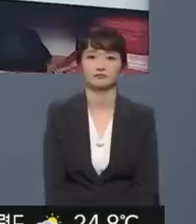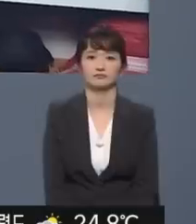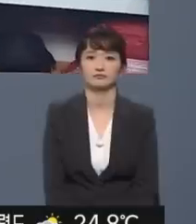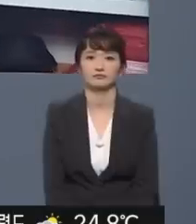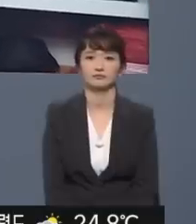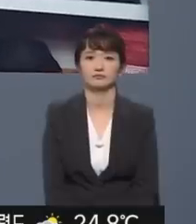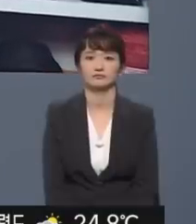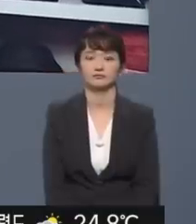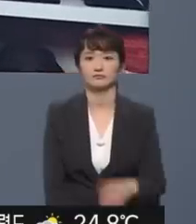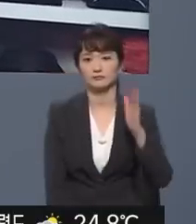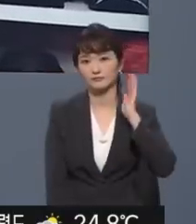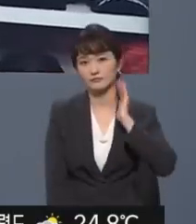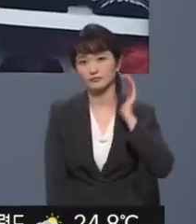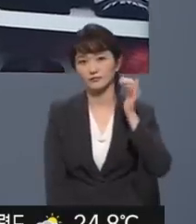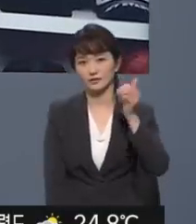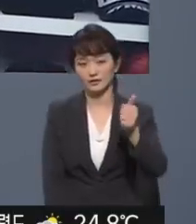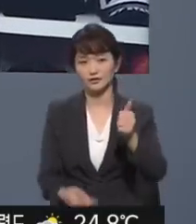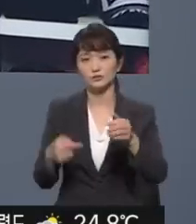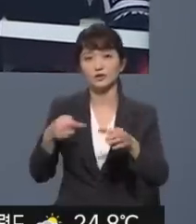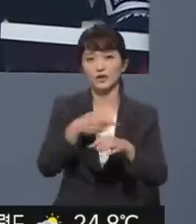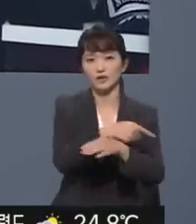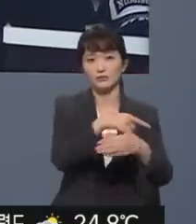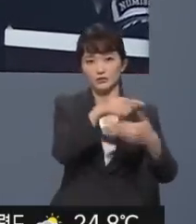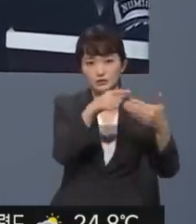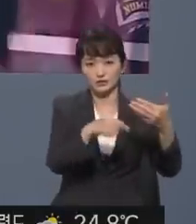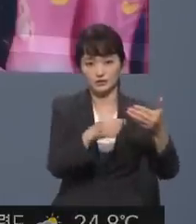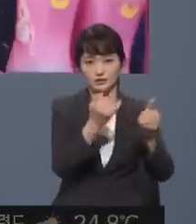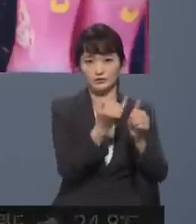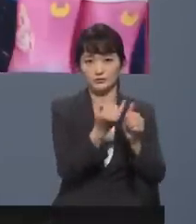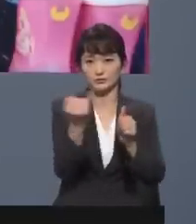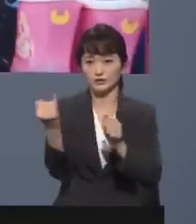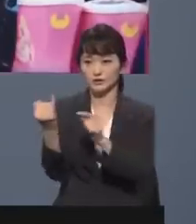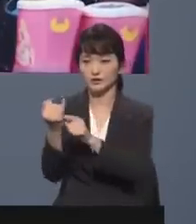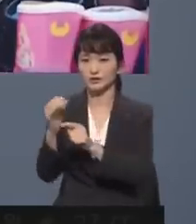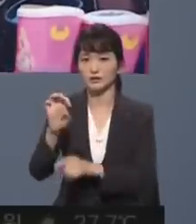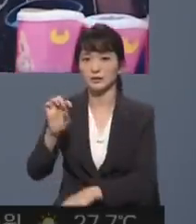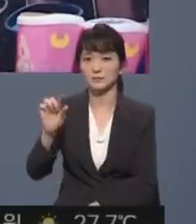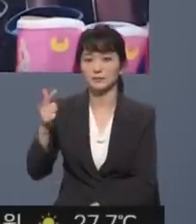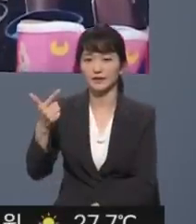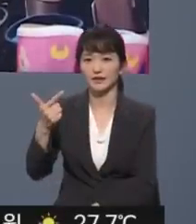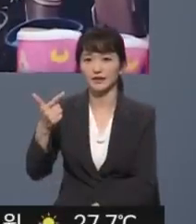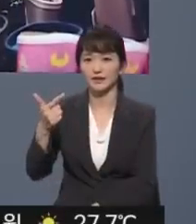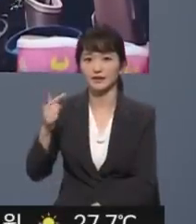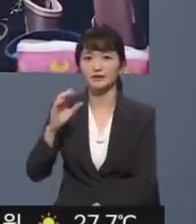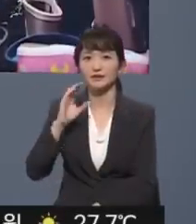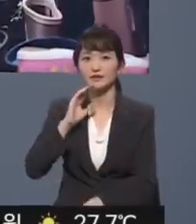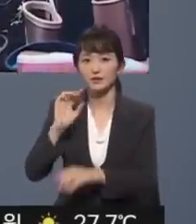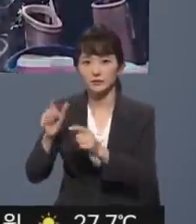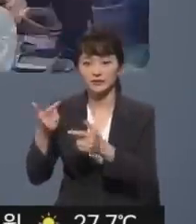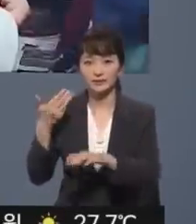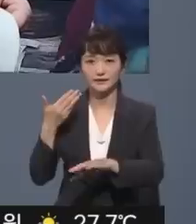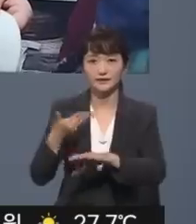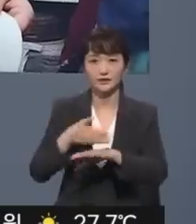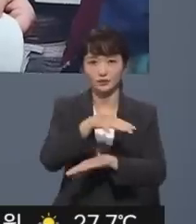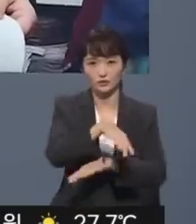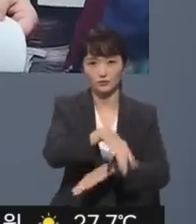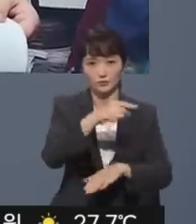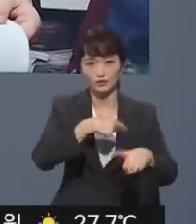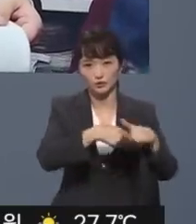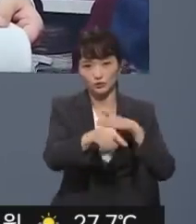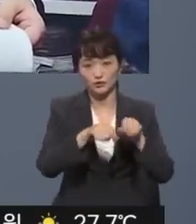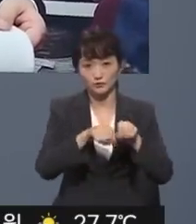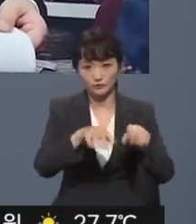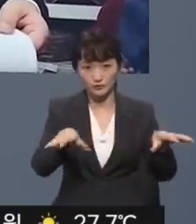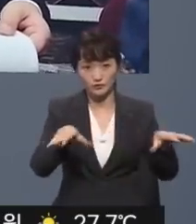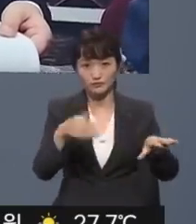대회 딩 대통령의 외부 일정이 김 것 이 배우자 팬클럽이 아니라 다른 경로로 먼저 유출된 d 퍼진 거라는 겁니다